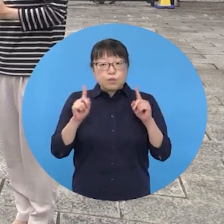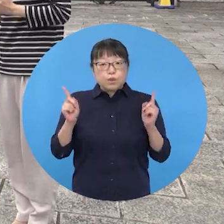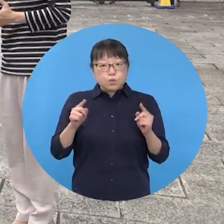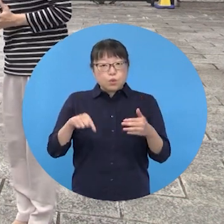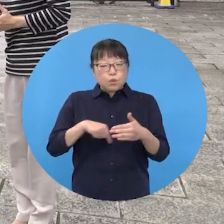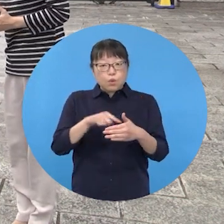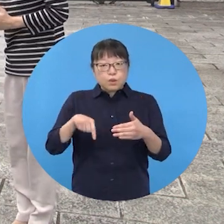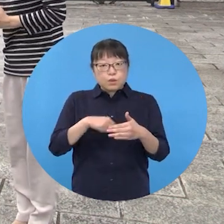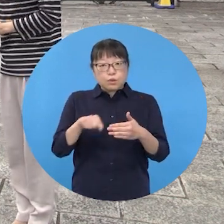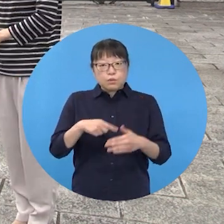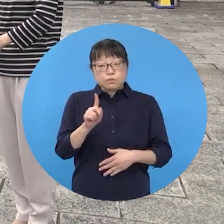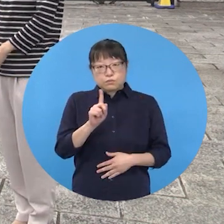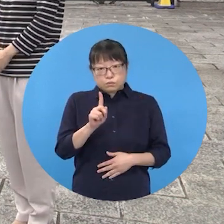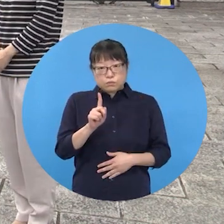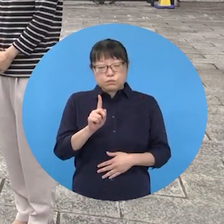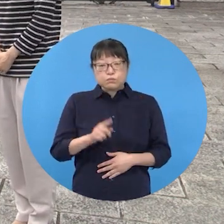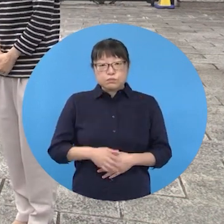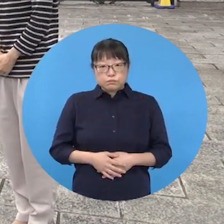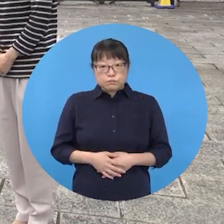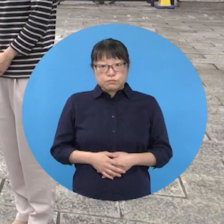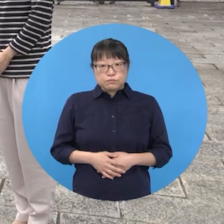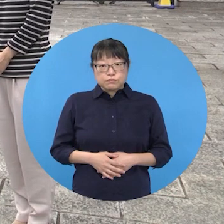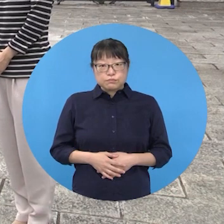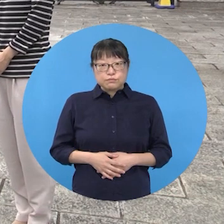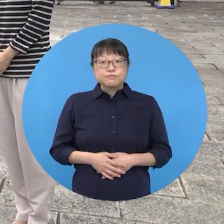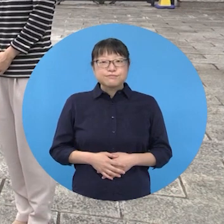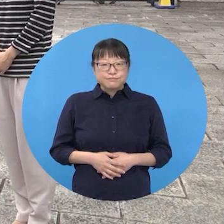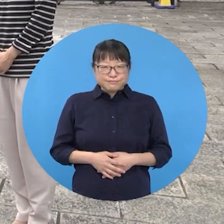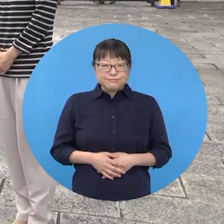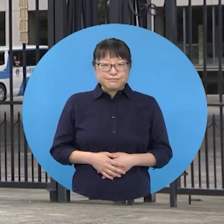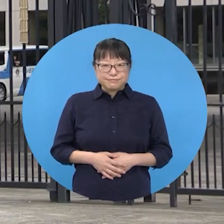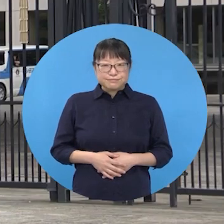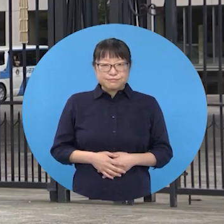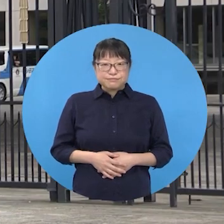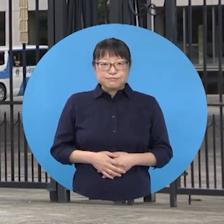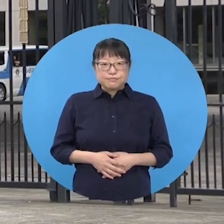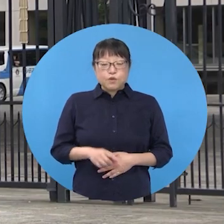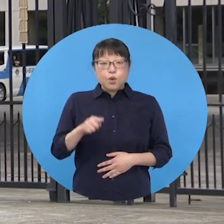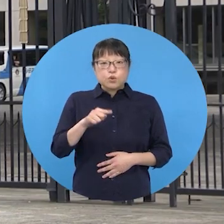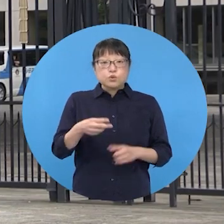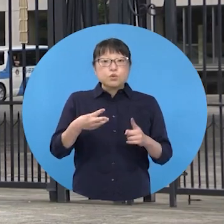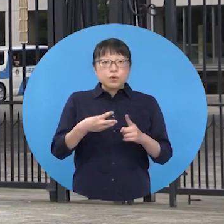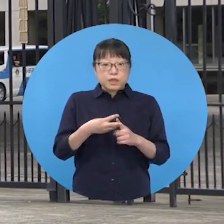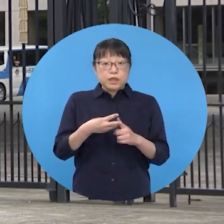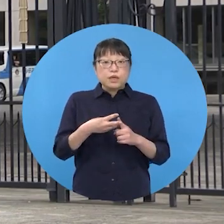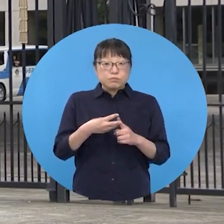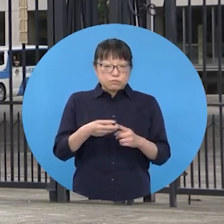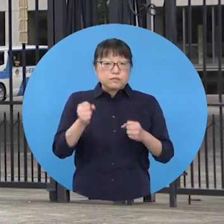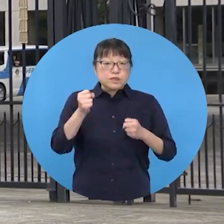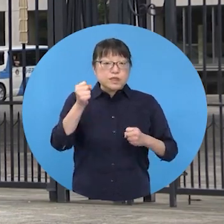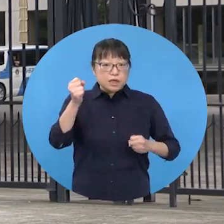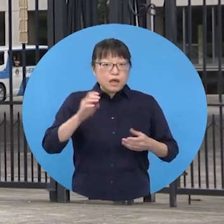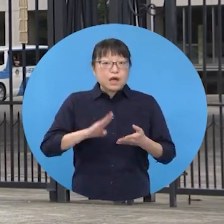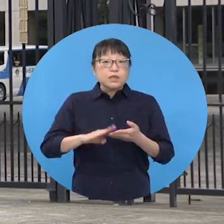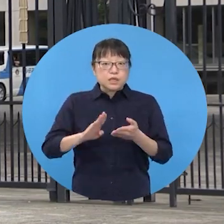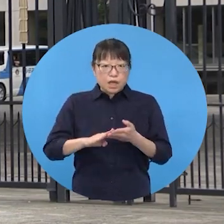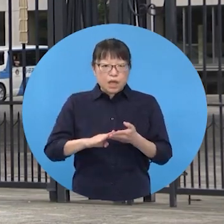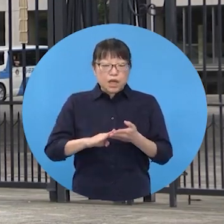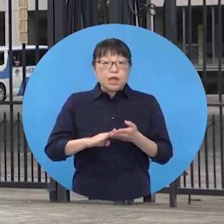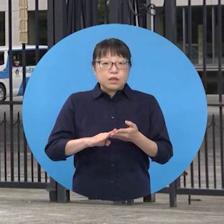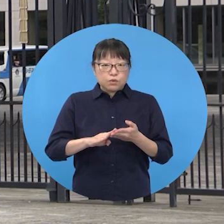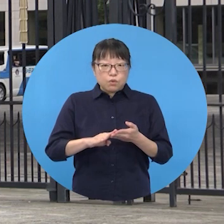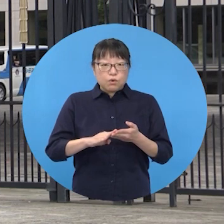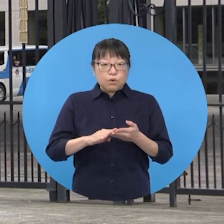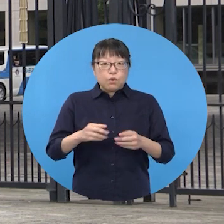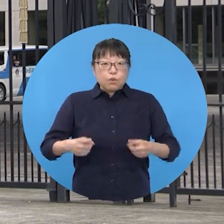というのは具体的にどのようなことが行われるんでしょうか。 はい、府中市のようにその日の聖火リレーの最終区間とな